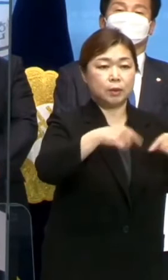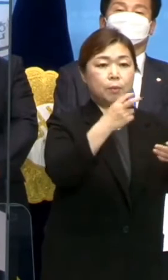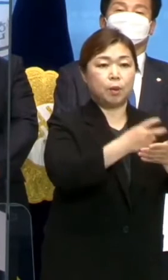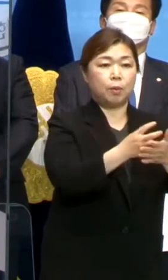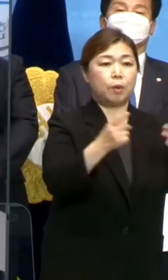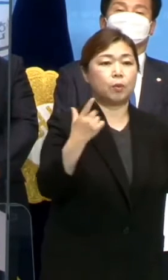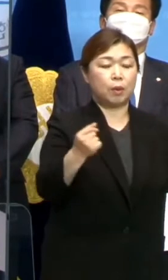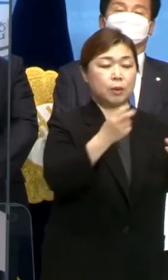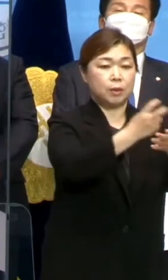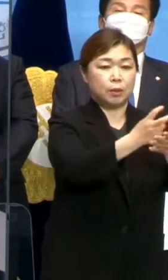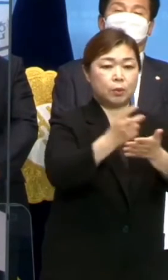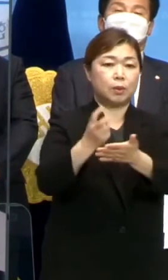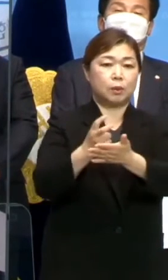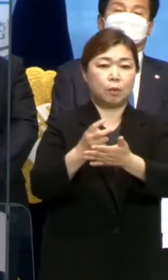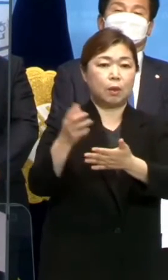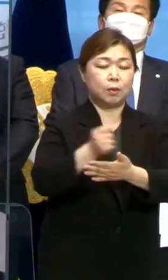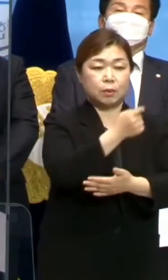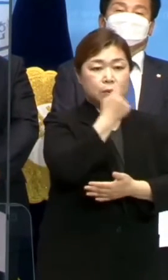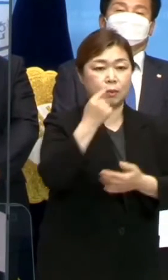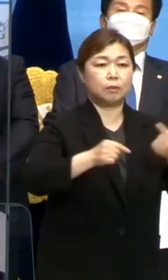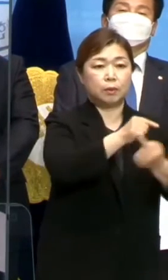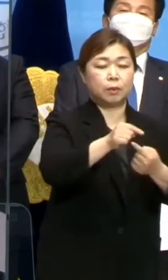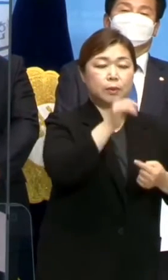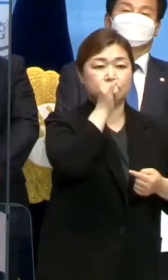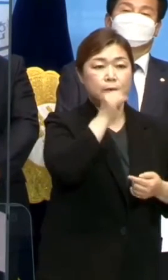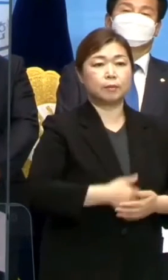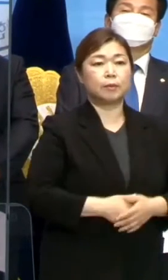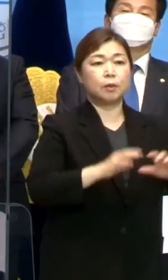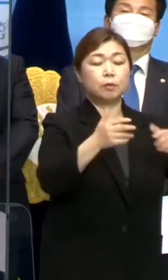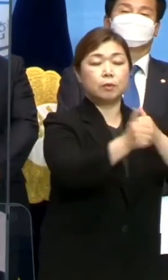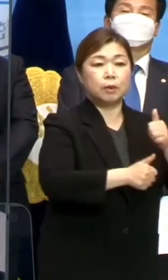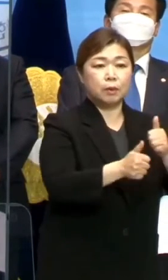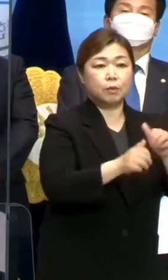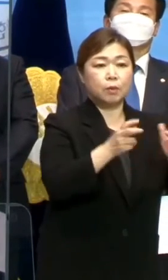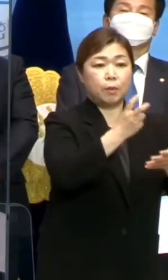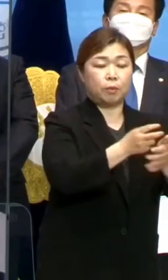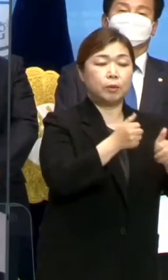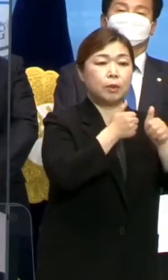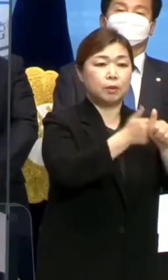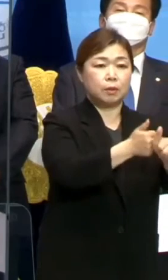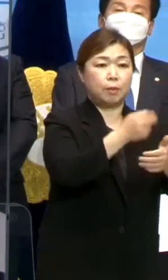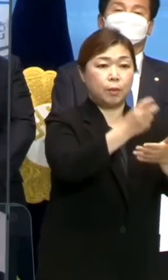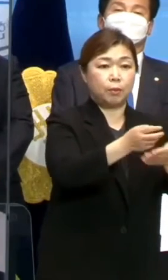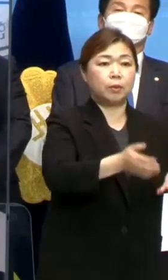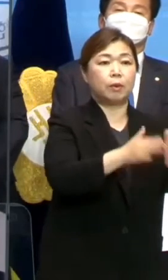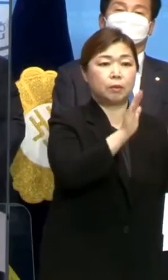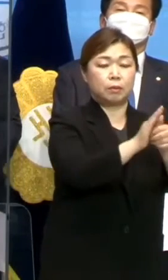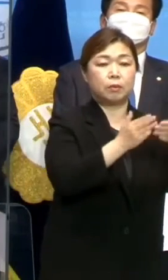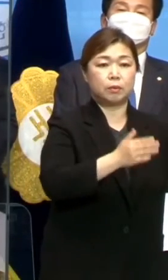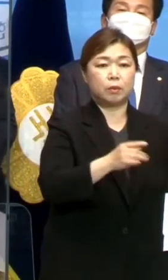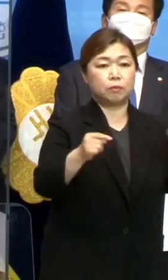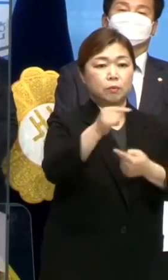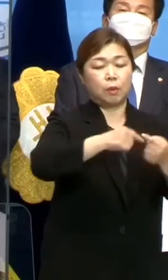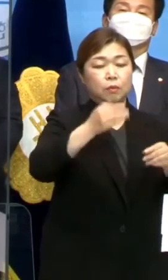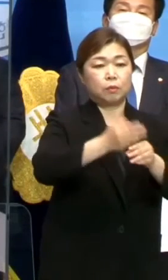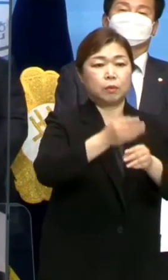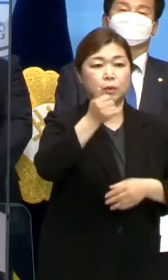제도적 근거 로 운영되고 있습니다 국회는 국회법에 따라 입법 활동을 지원하고 운영하고